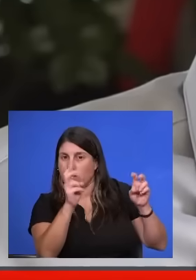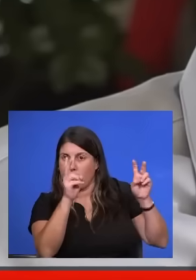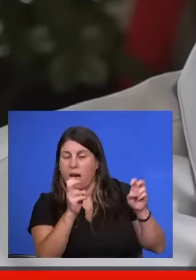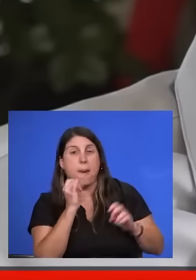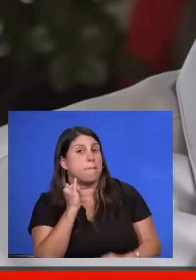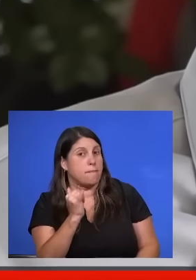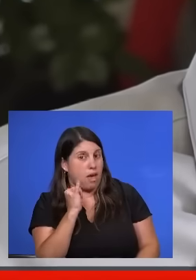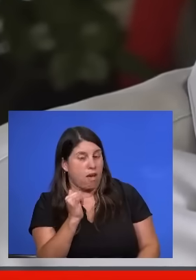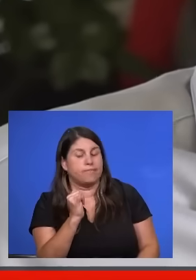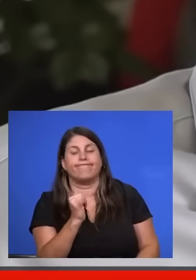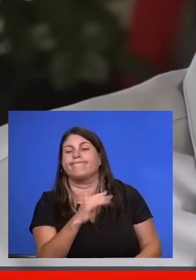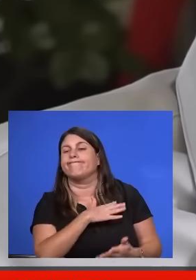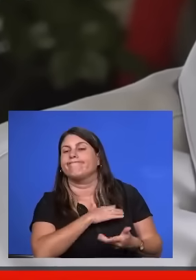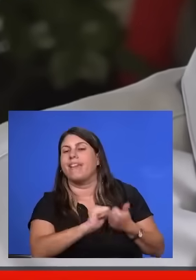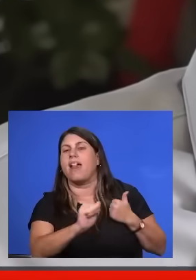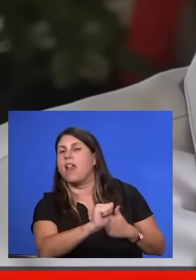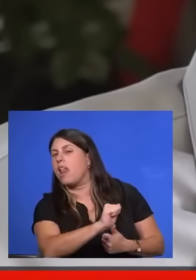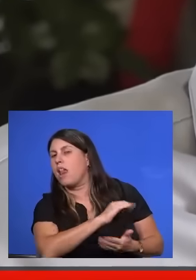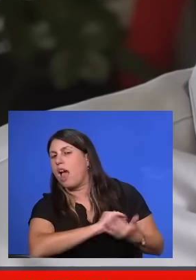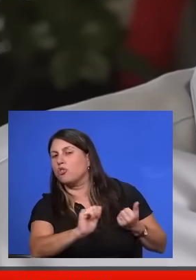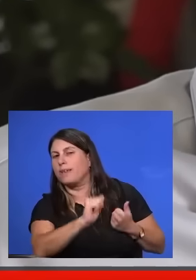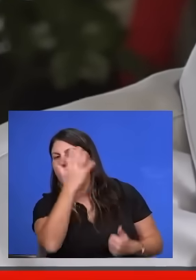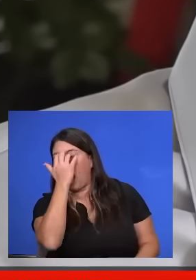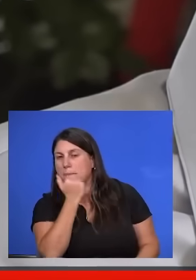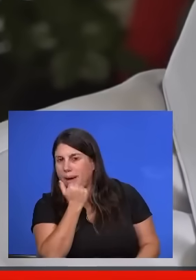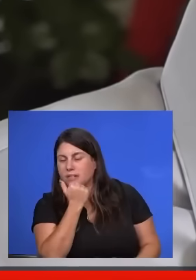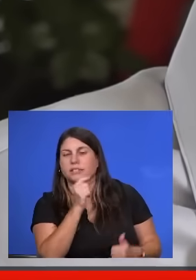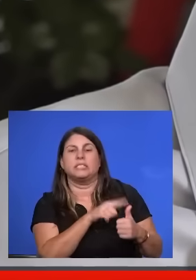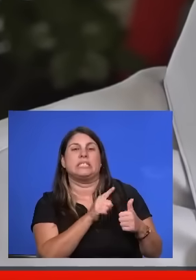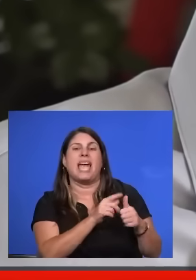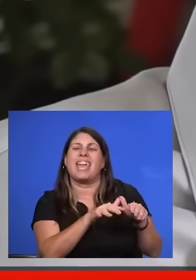להשמיד את החמאס, את התשתיות שלו, את